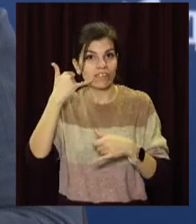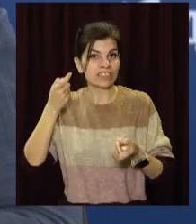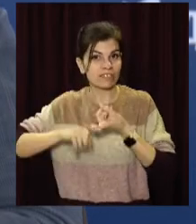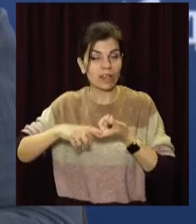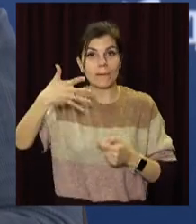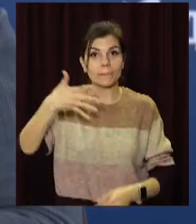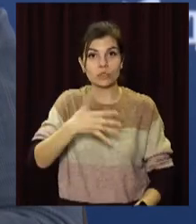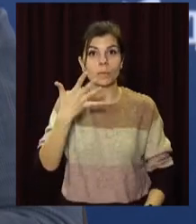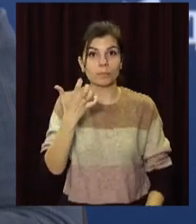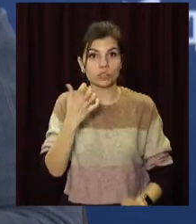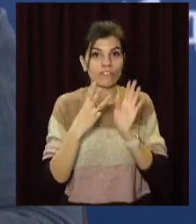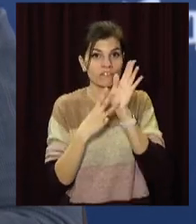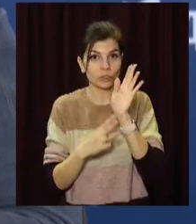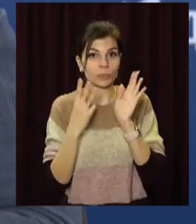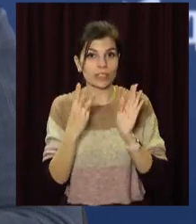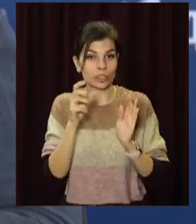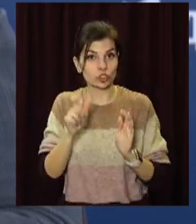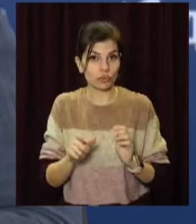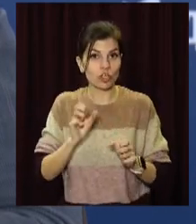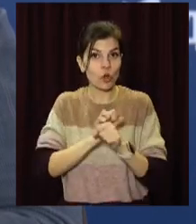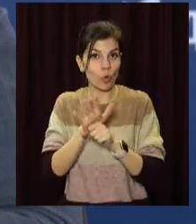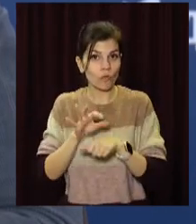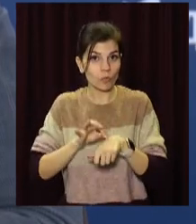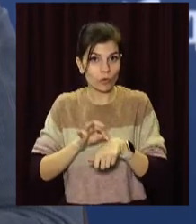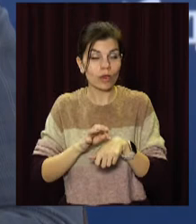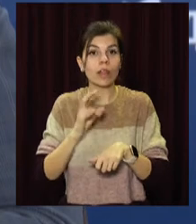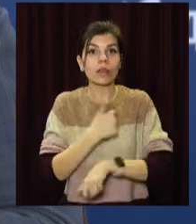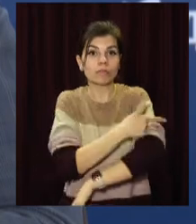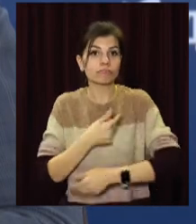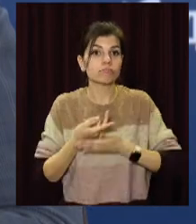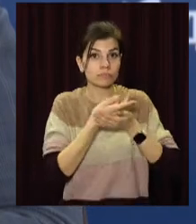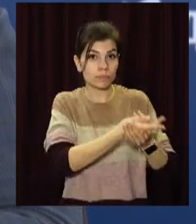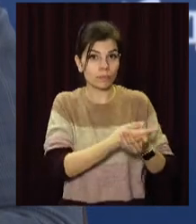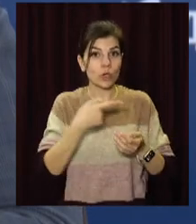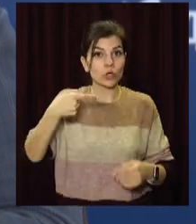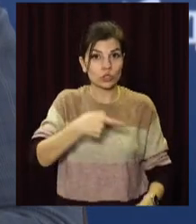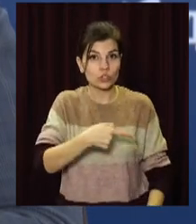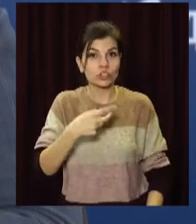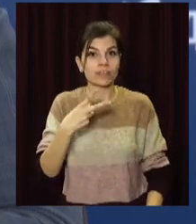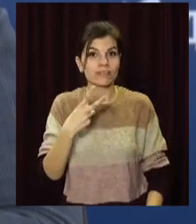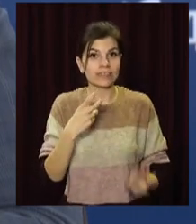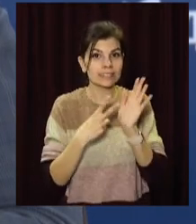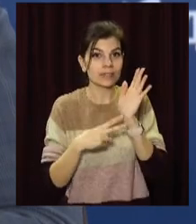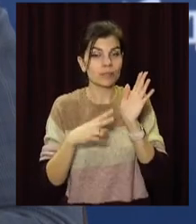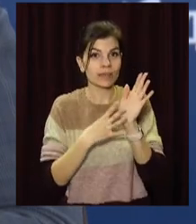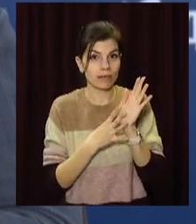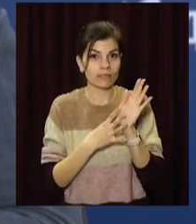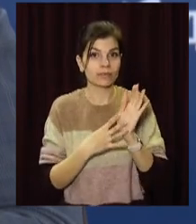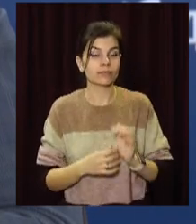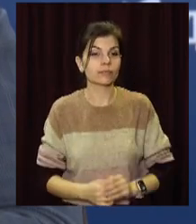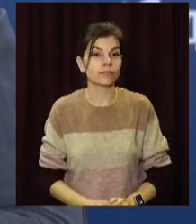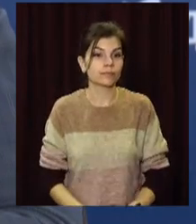знаходиться 5 583 пацієнтів з COVID. На стаціонарному лікуванні – 1279 пацієнтів.